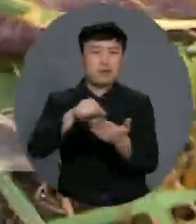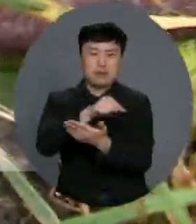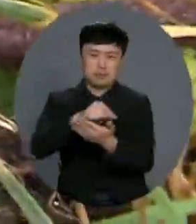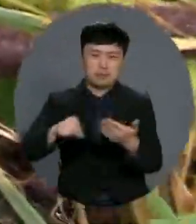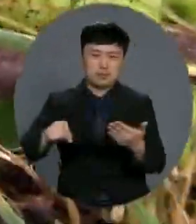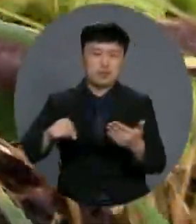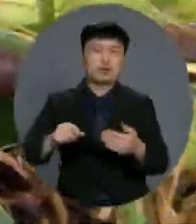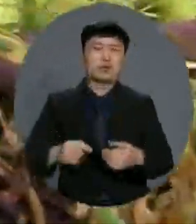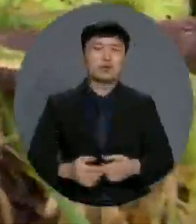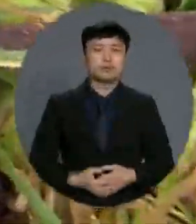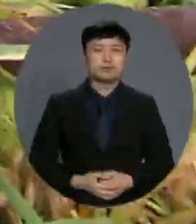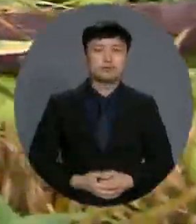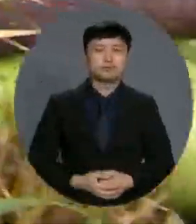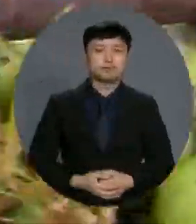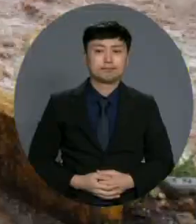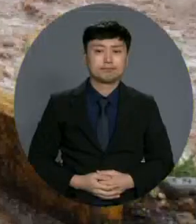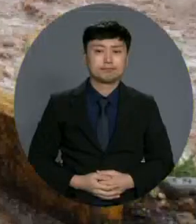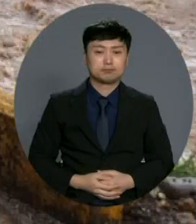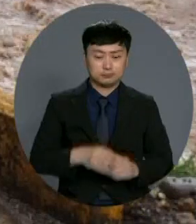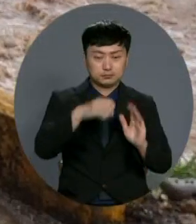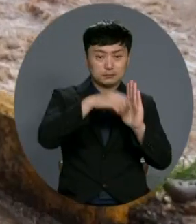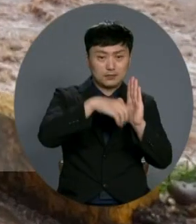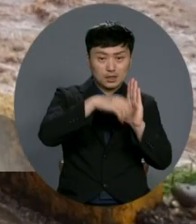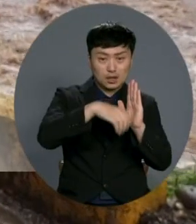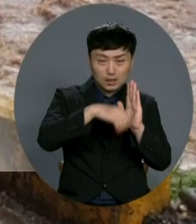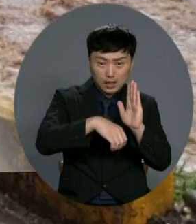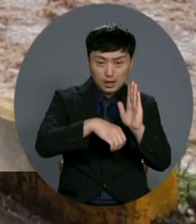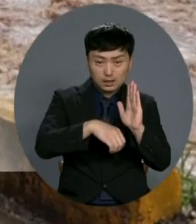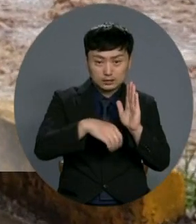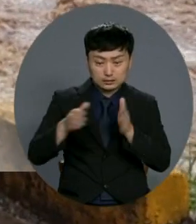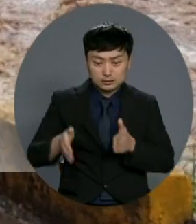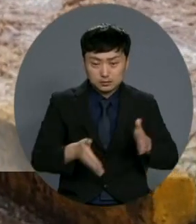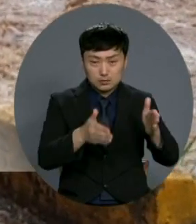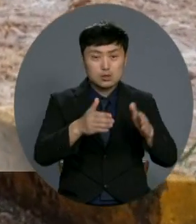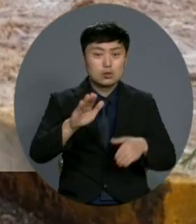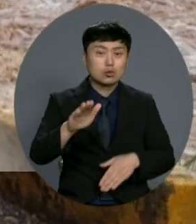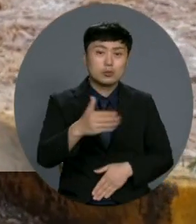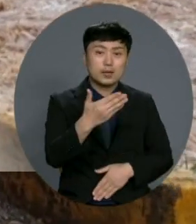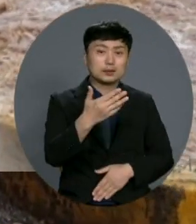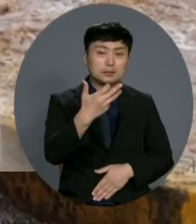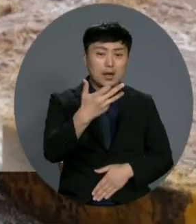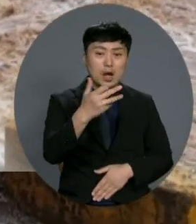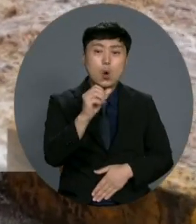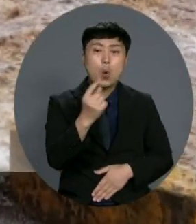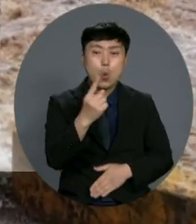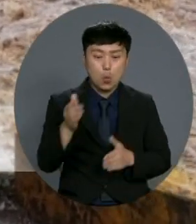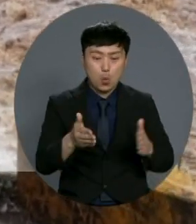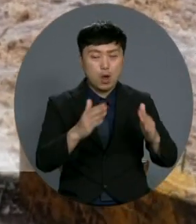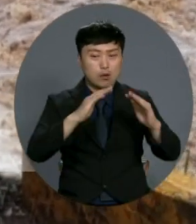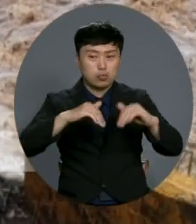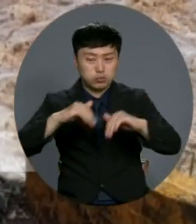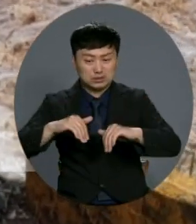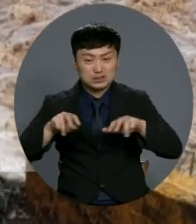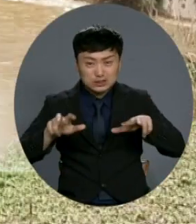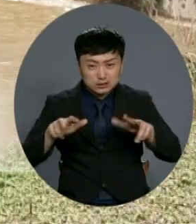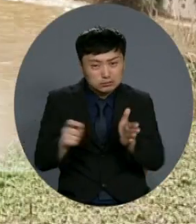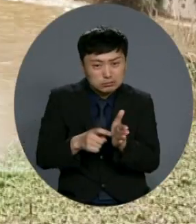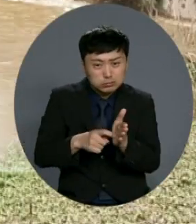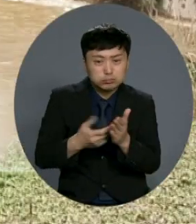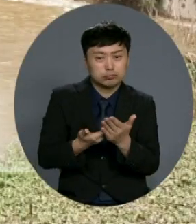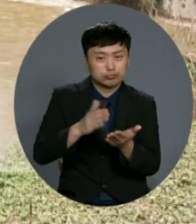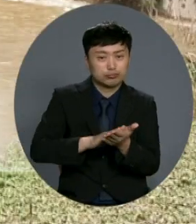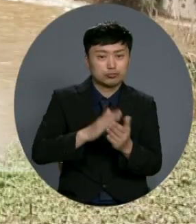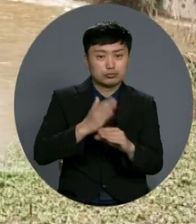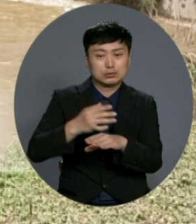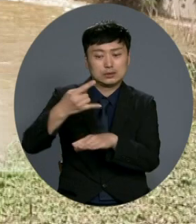현재까지 집계됐습니다. 영양군 영양읍의 지방도 918호선 일부 구간이 유실돼 응급 복구 중이고